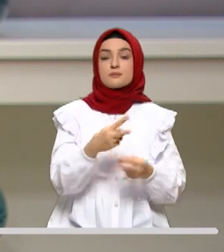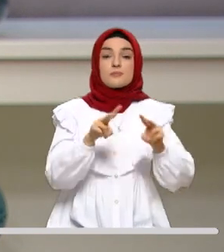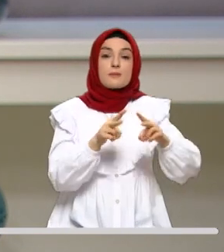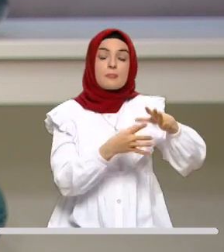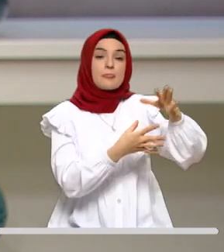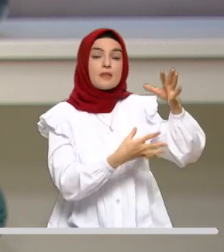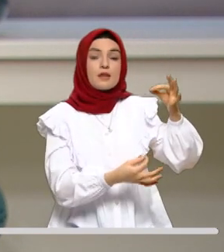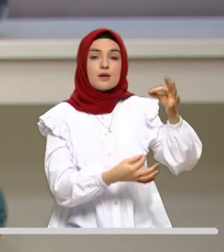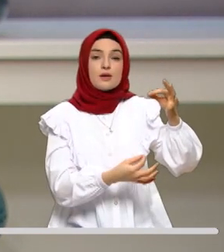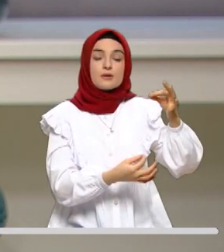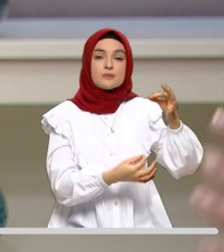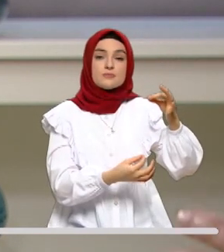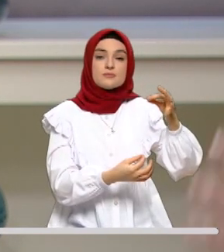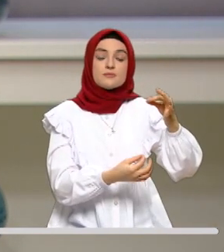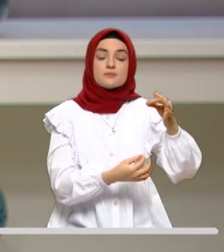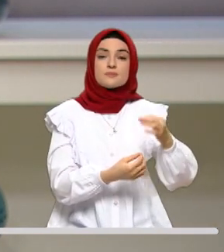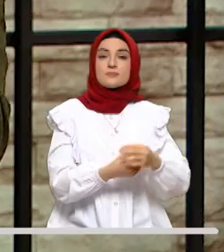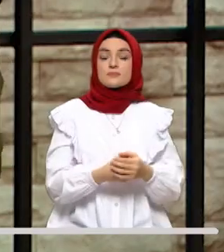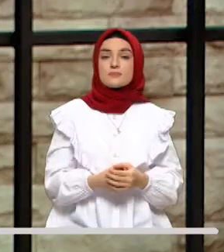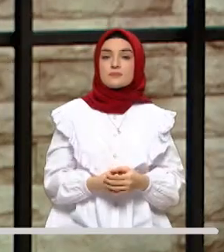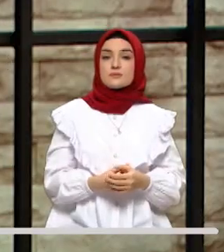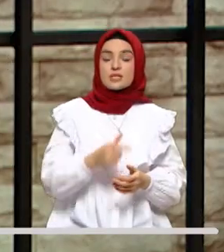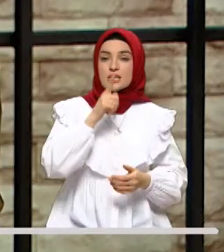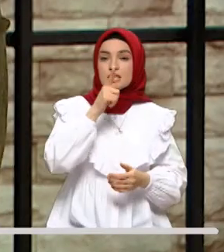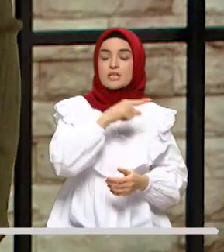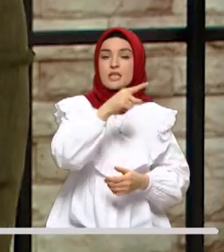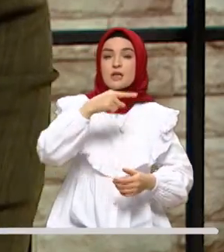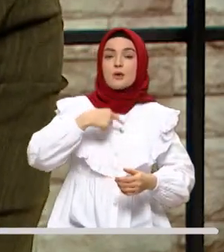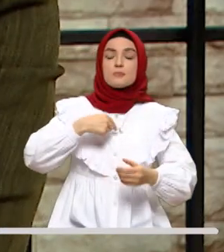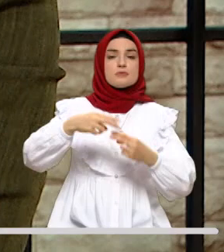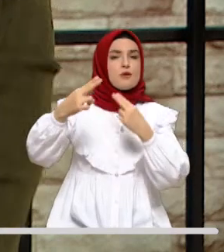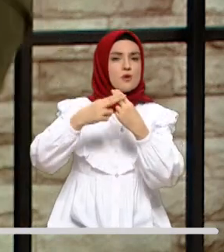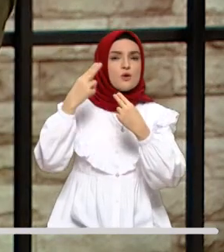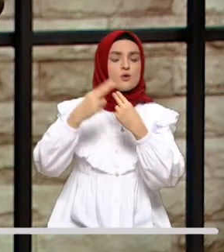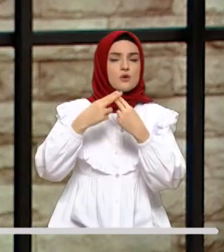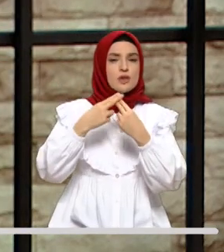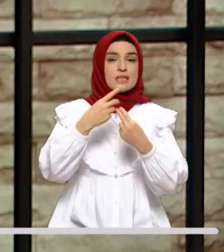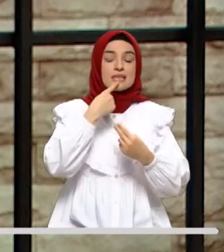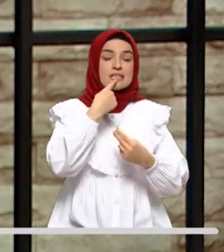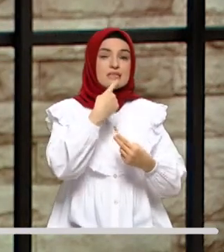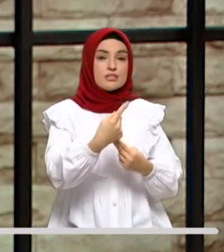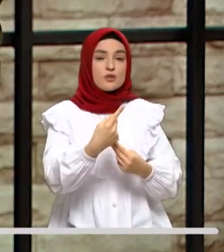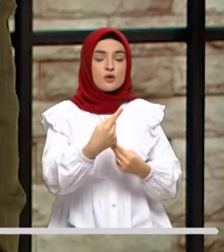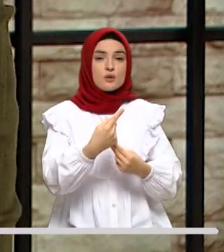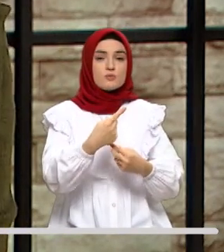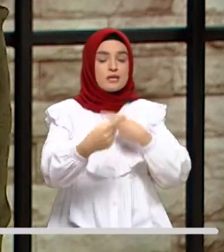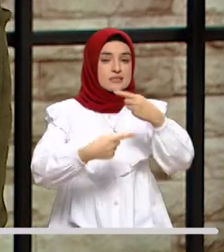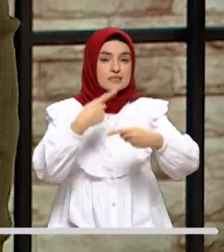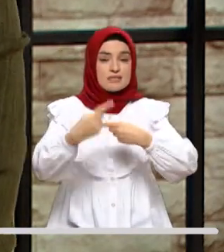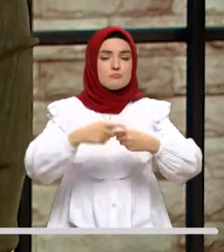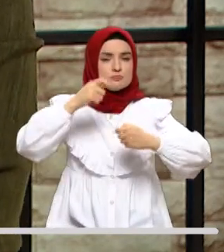Akif'in şiirlerinde bize öğrettiği Asım'ın nesli diyordum ya, nesilmiş